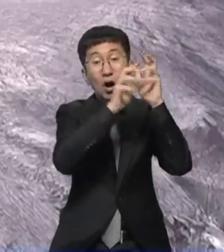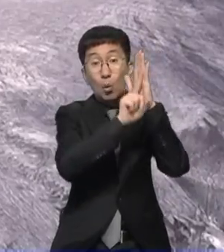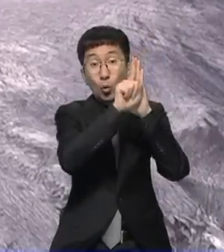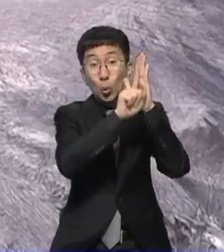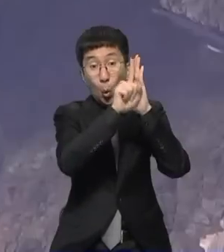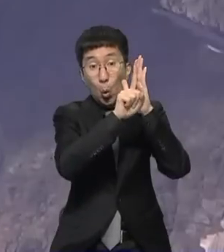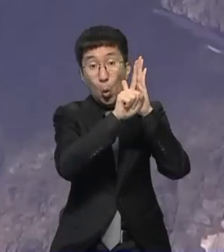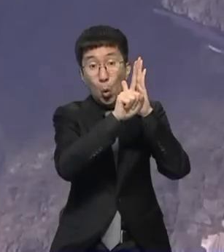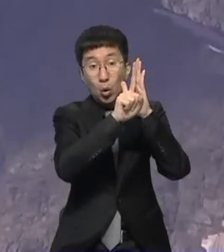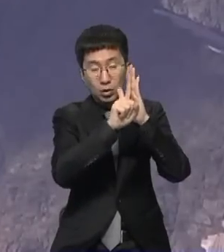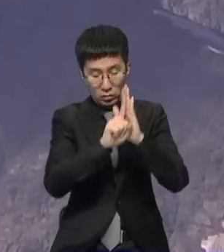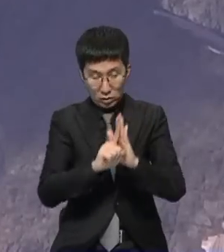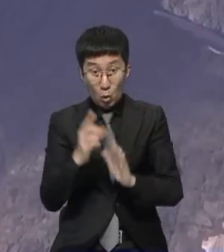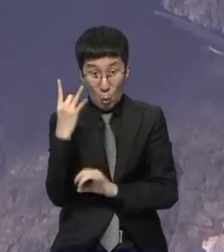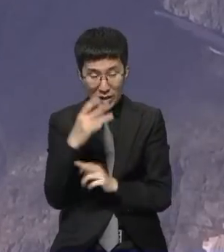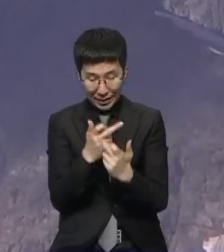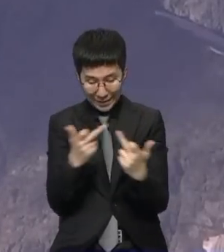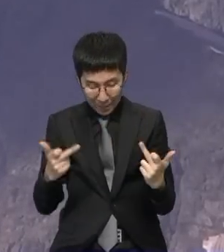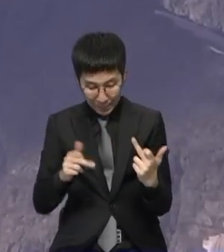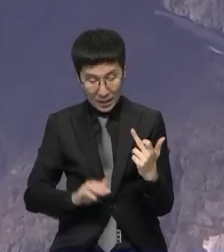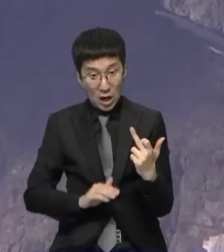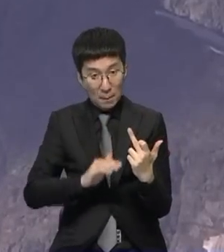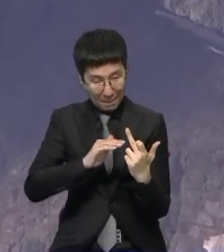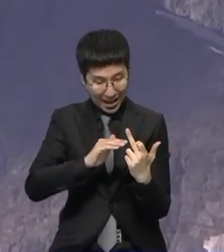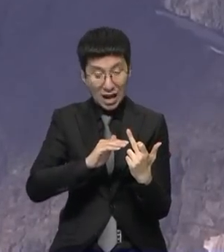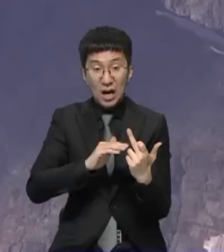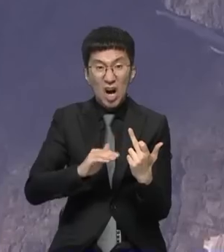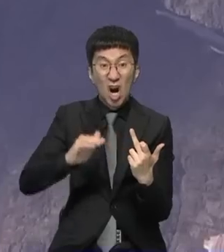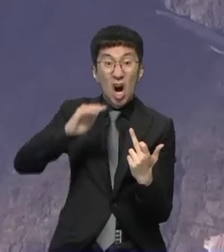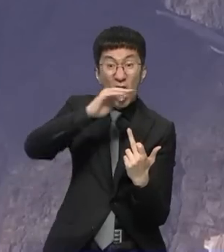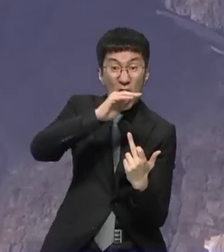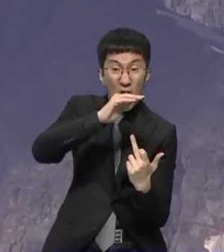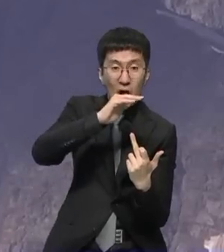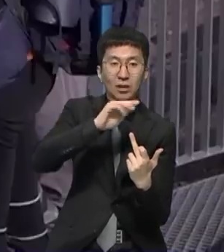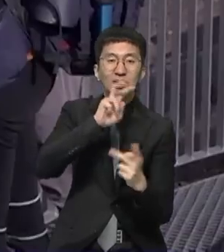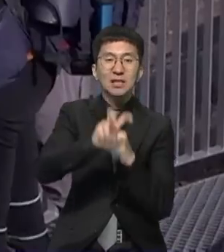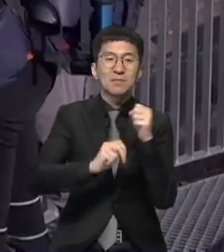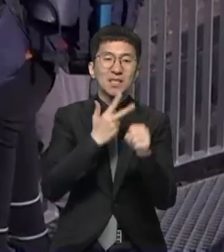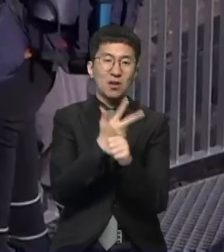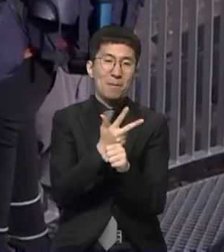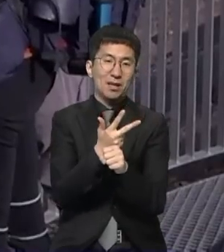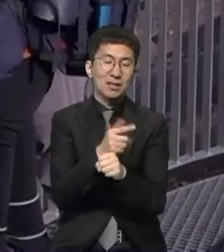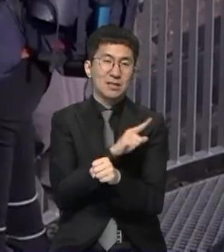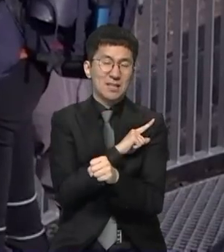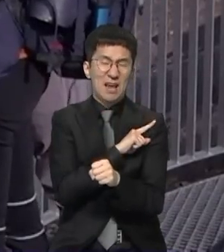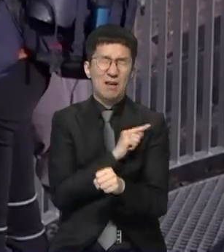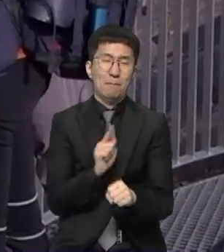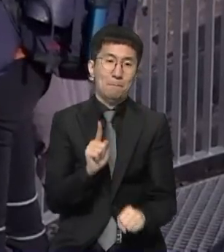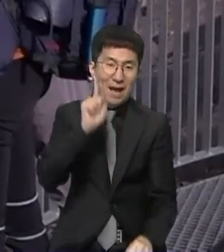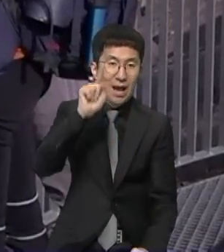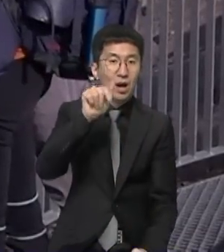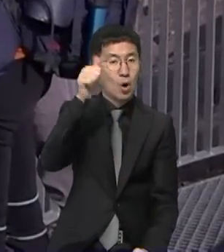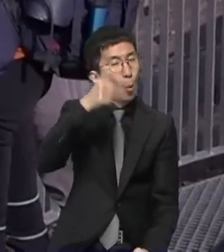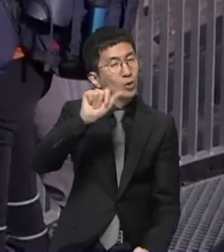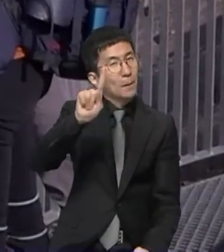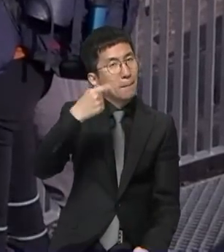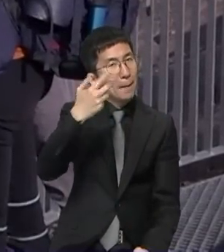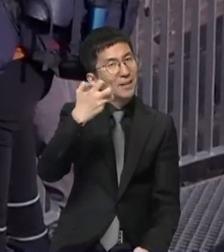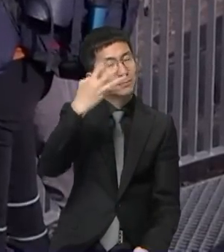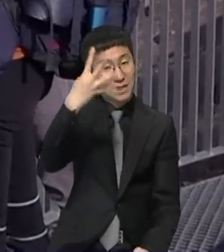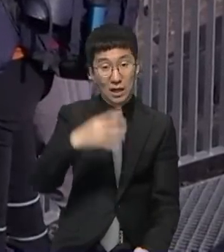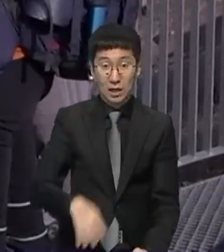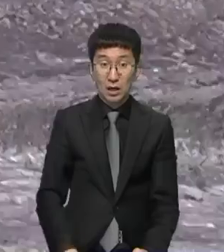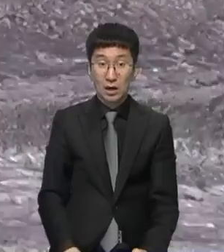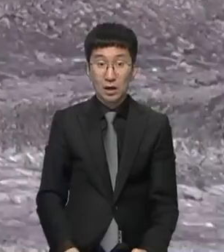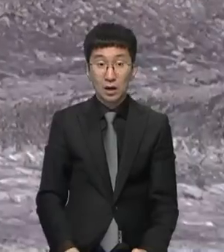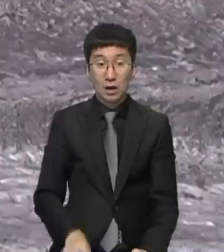영하를 유지하는 높이가 27년 만에 가장 높은 해발 5,184m까지 상승했다고 밝혔습니다. 알프스